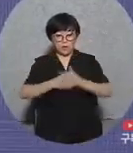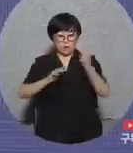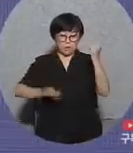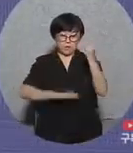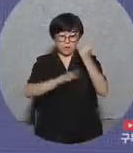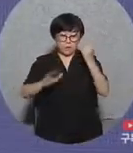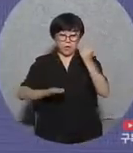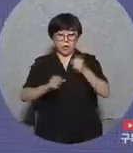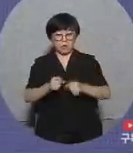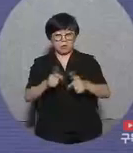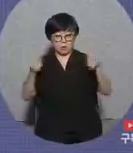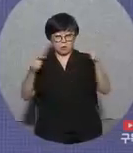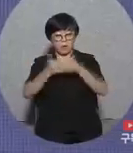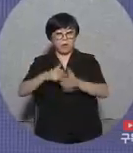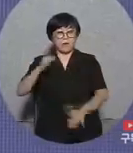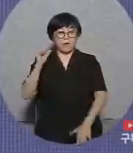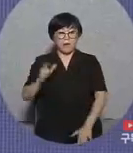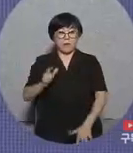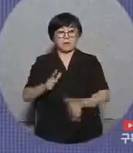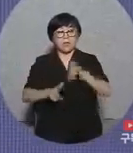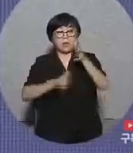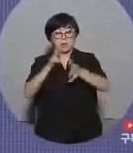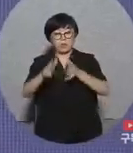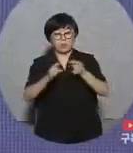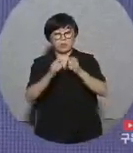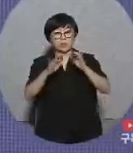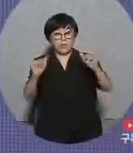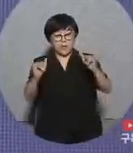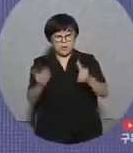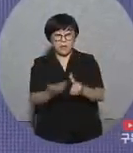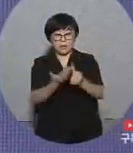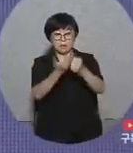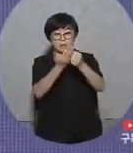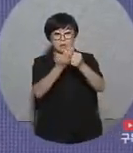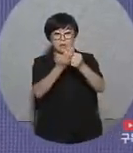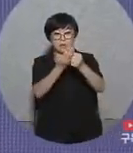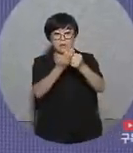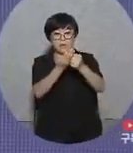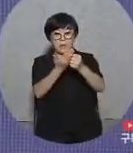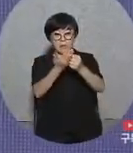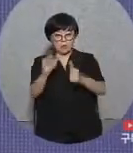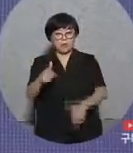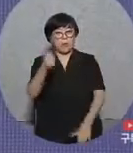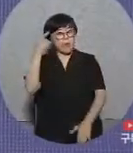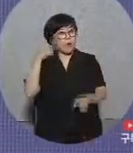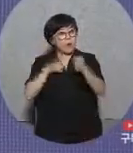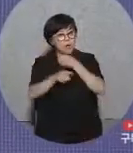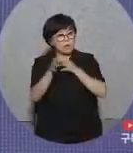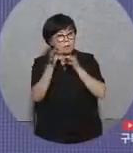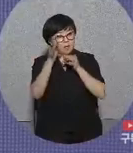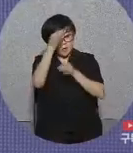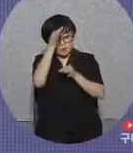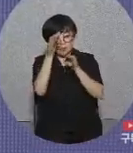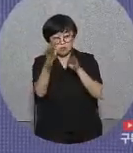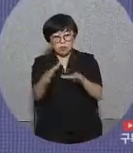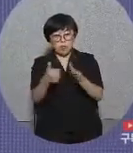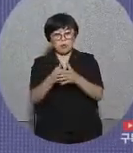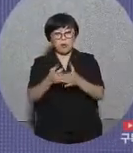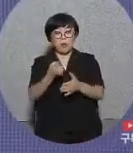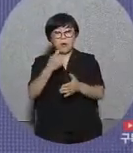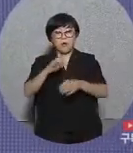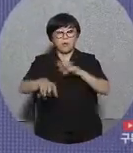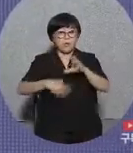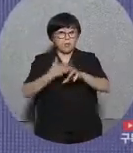강력한 산업경제 재편 미래인재 양성 그리고 대규모의 과학 기술 투자 획기적인 규제 합리와